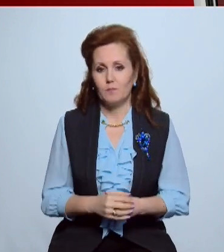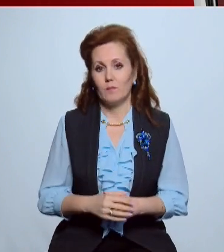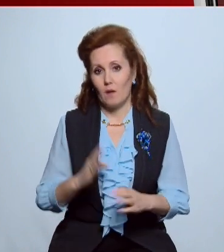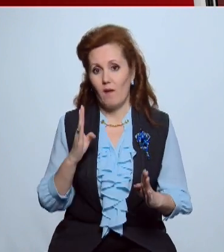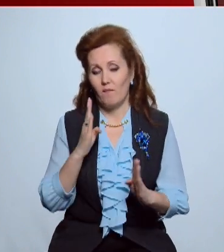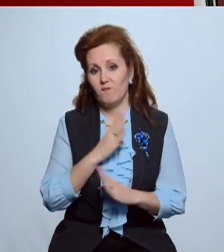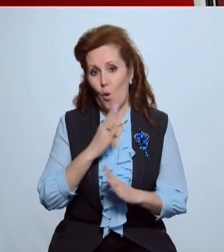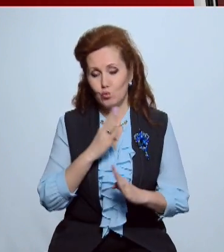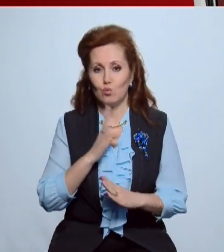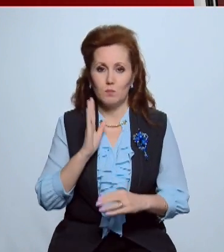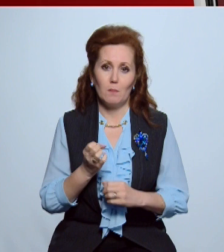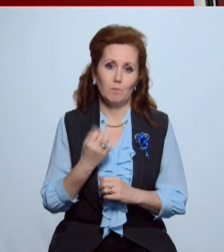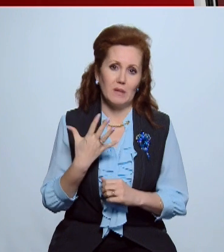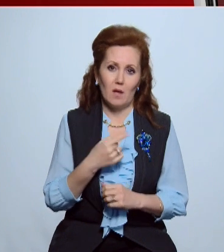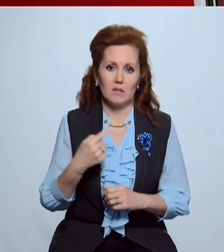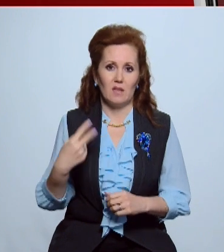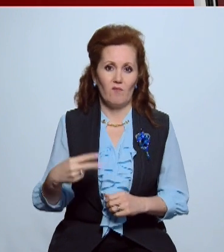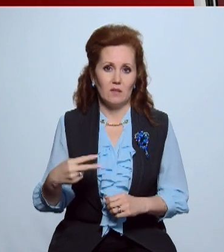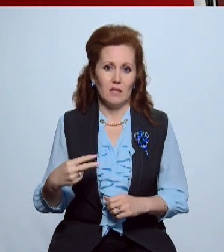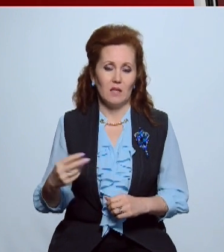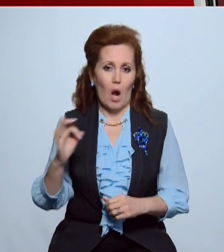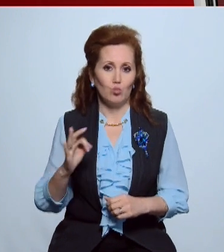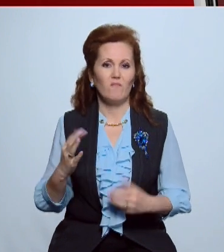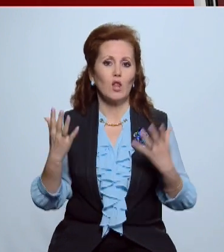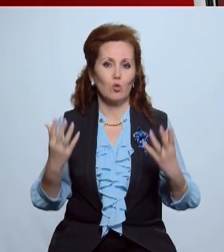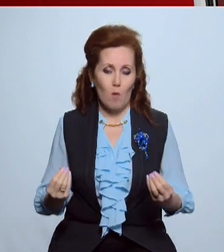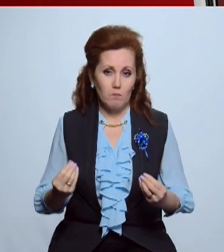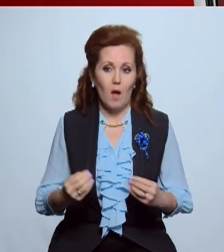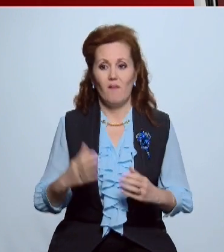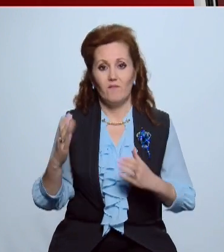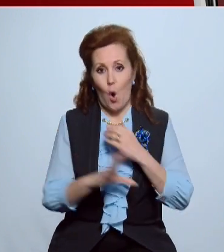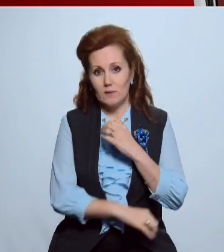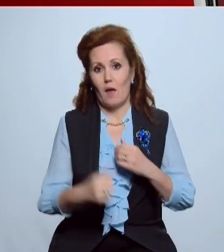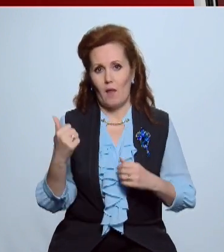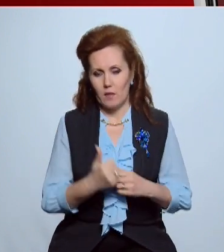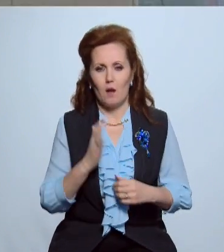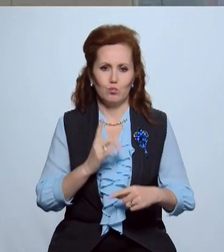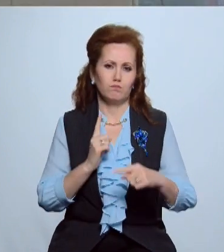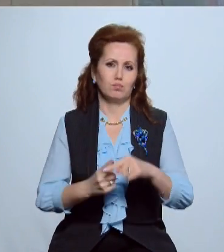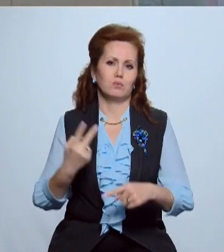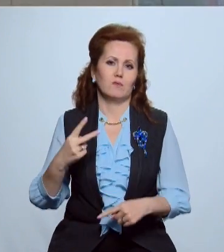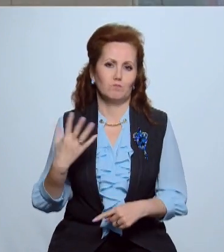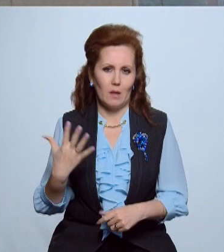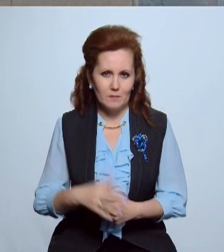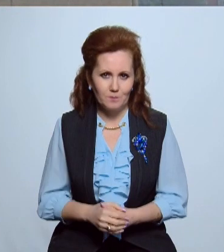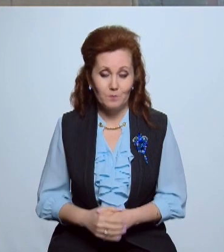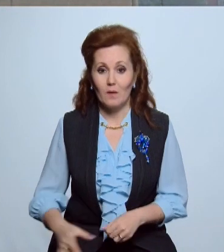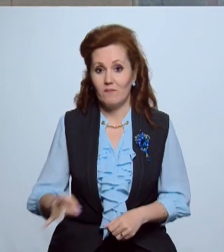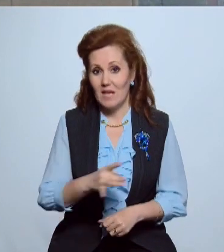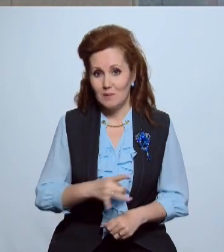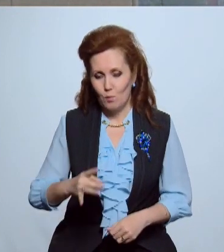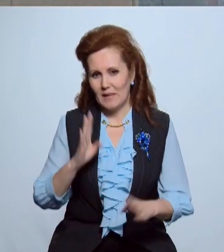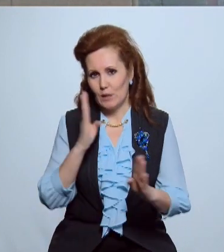воздух 15-20 градусов. К концу недели он прогреется и уже достигнет 25 градусов. В